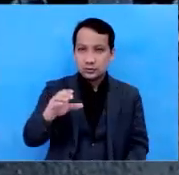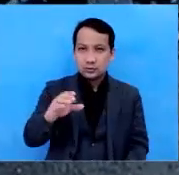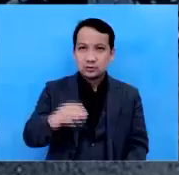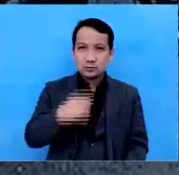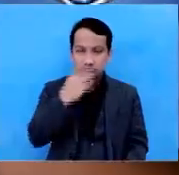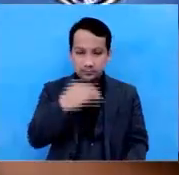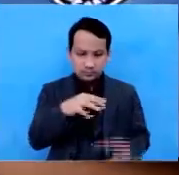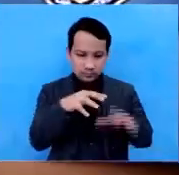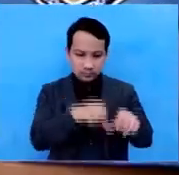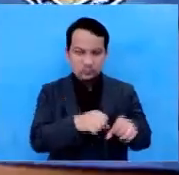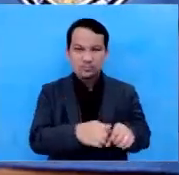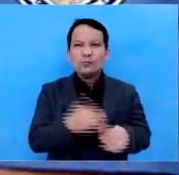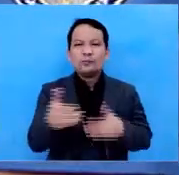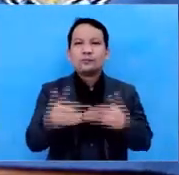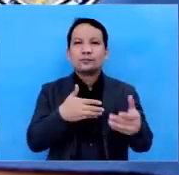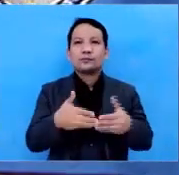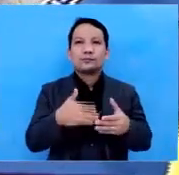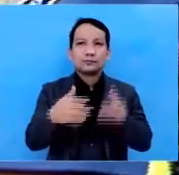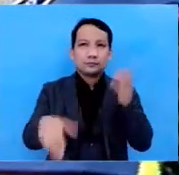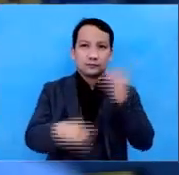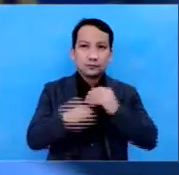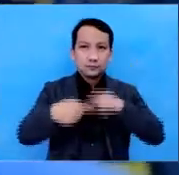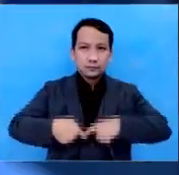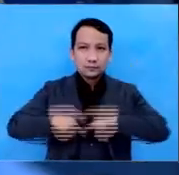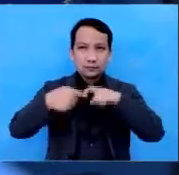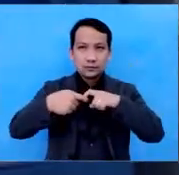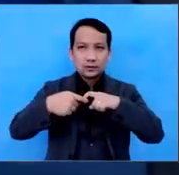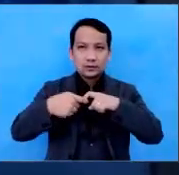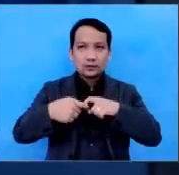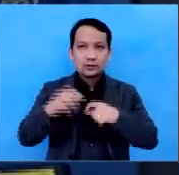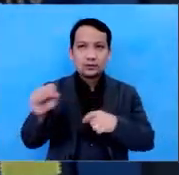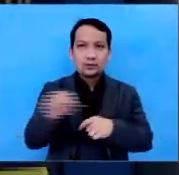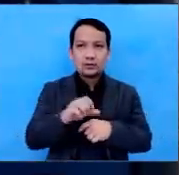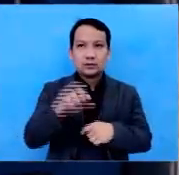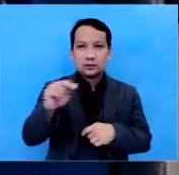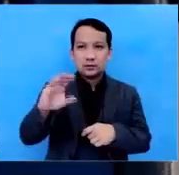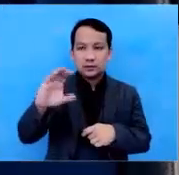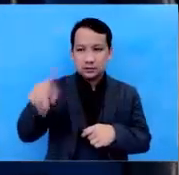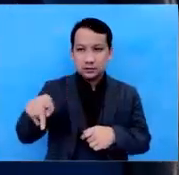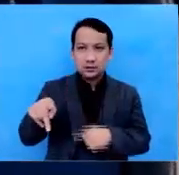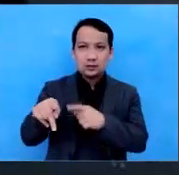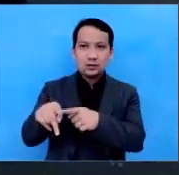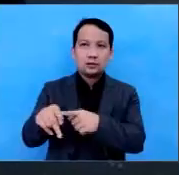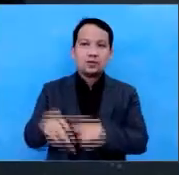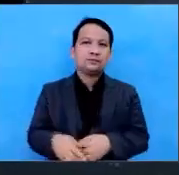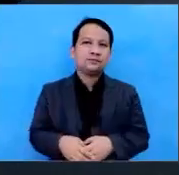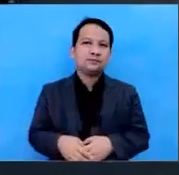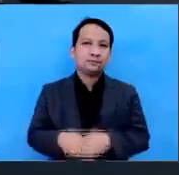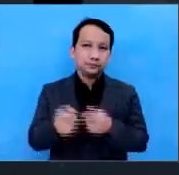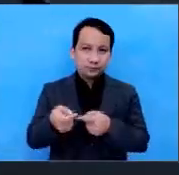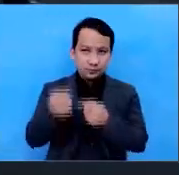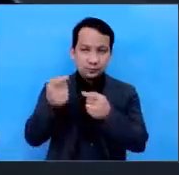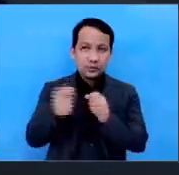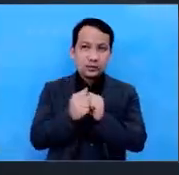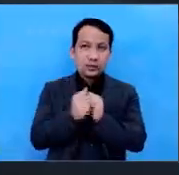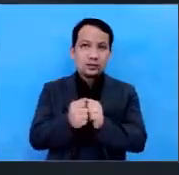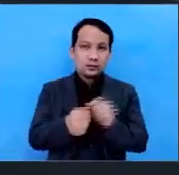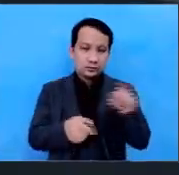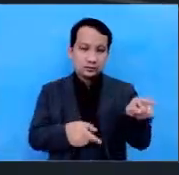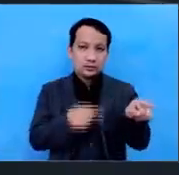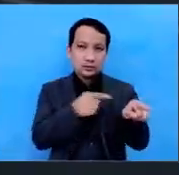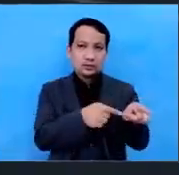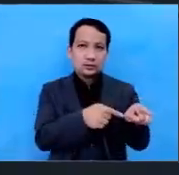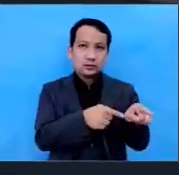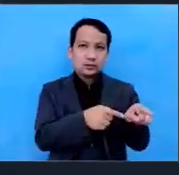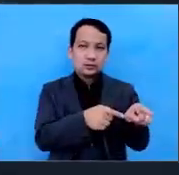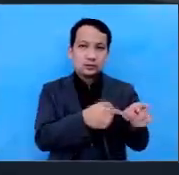traffic violators kasunod ng suspension ng Supreme Court sa No Contact Apprehension Policy o NCAP. Isa sa mga sinita ang pampasaherong